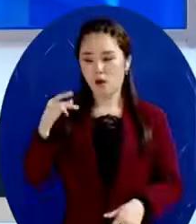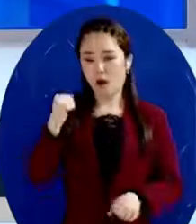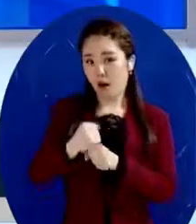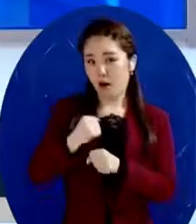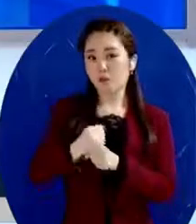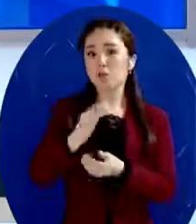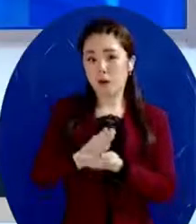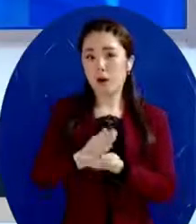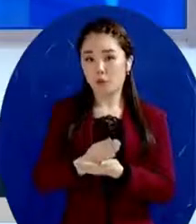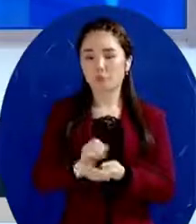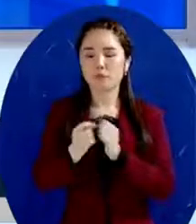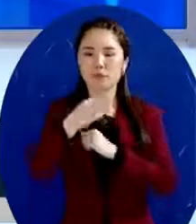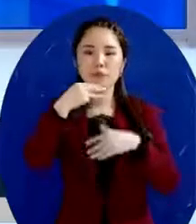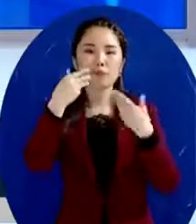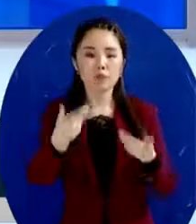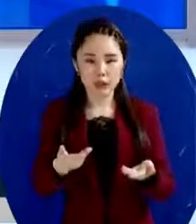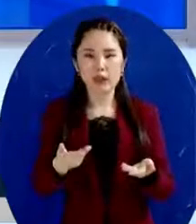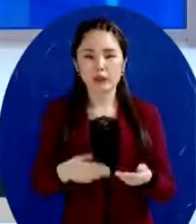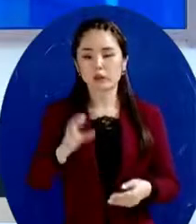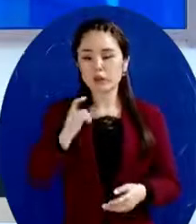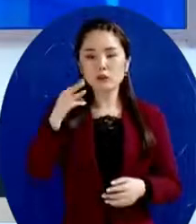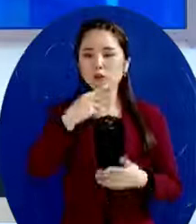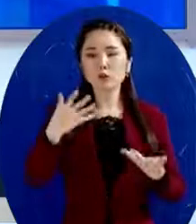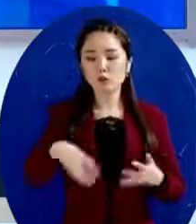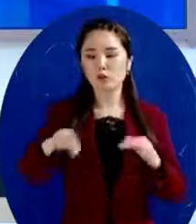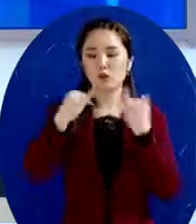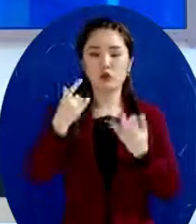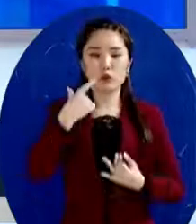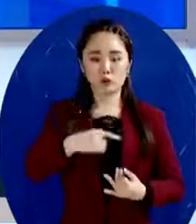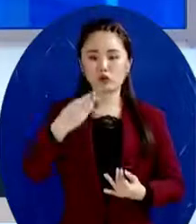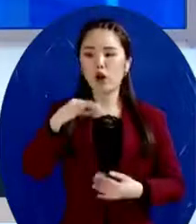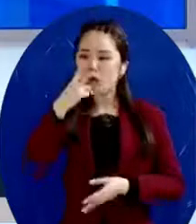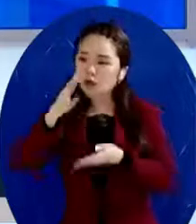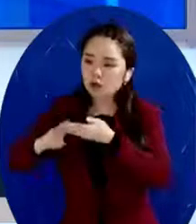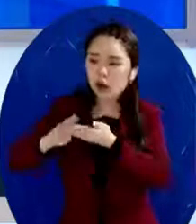ажиллаж байгаа гэдгийг онцлох нь зөв болов. Синегийн мэдээ улсын хурлын гишүүдийн тойрогт